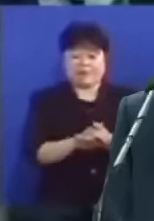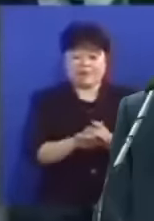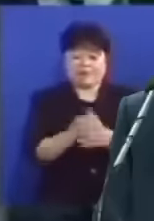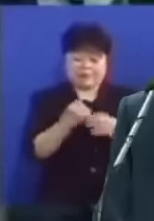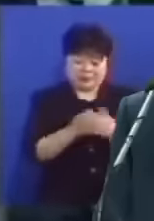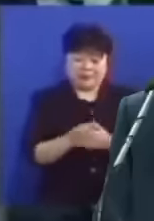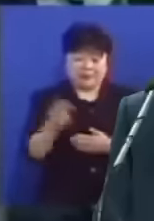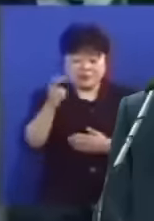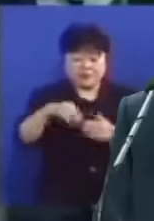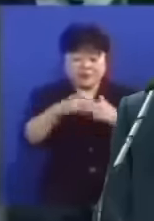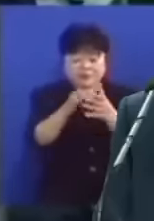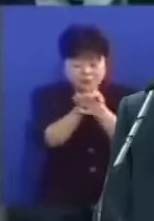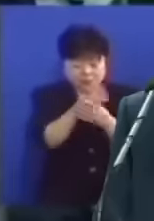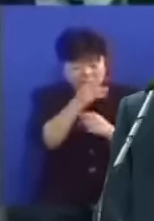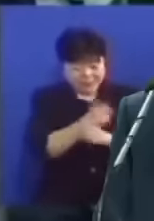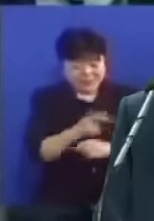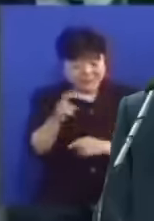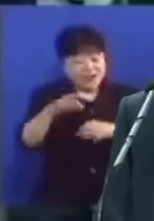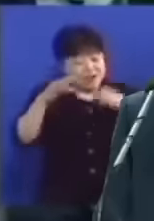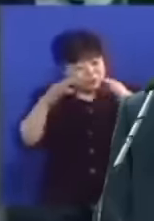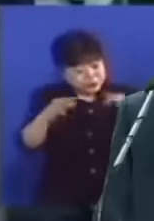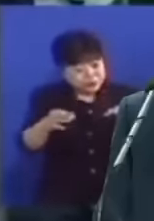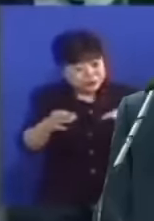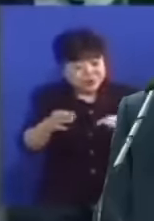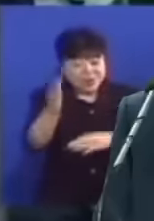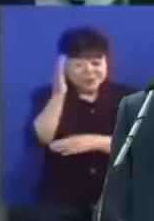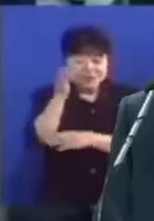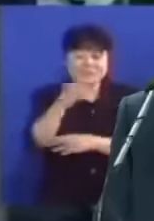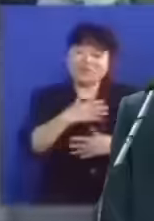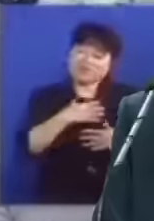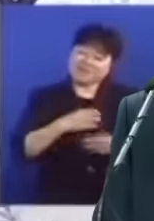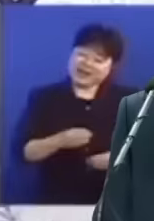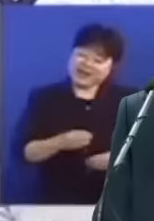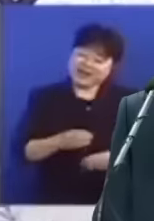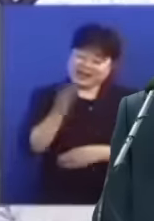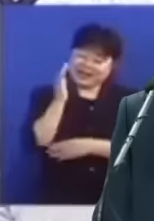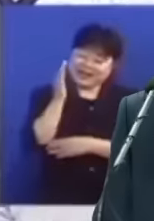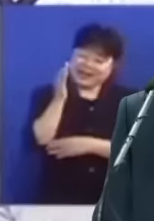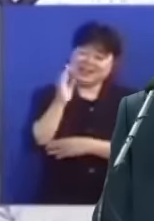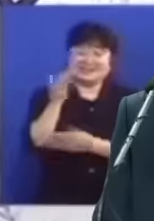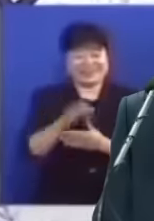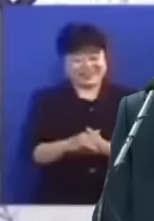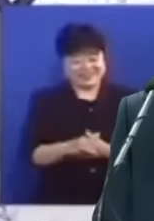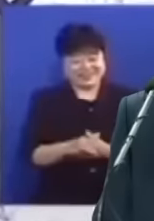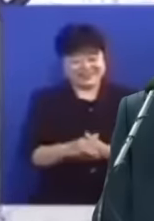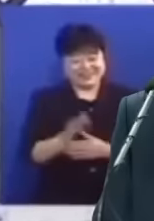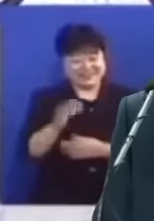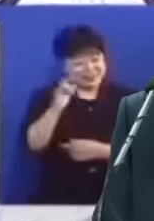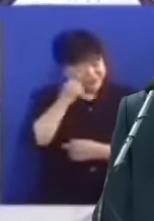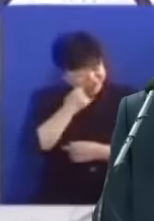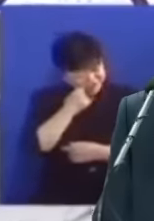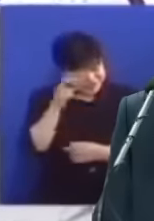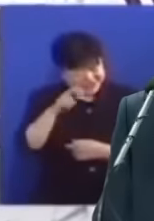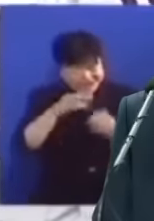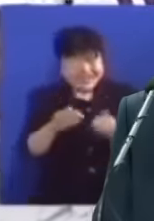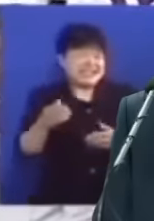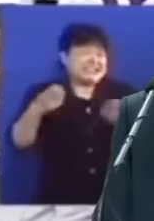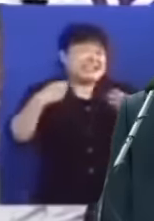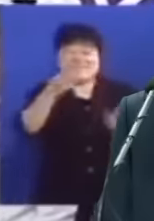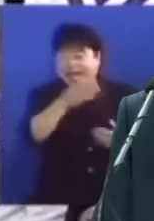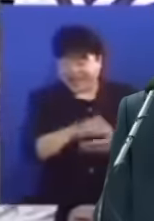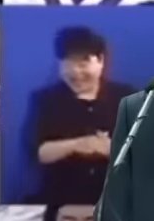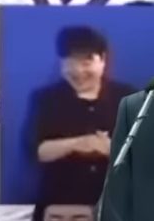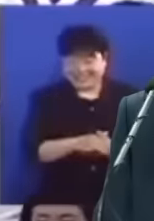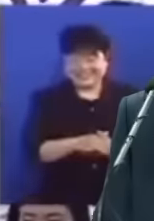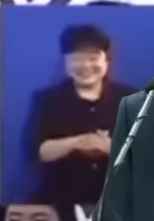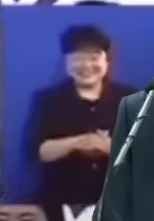그래서 성가대원들이 기도를 많이 하고 성가를 잘 불러주면 제가 설교하기가 편하죠. 설교 안 나오면 여러분 책임인 줄 아십시오.